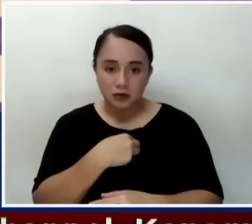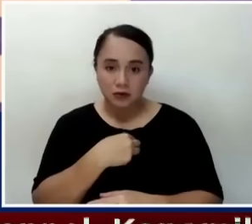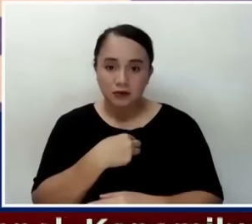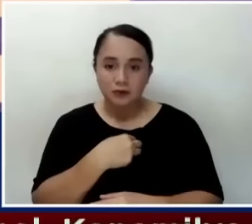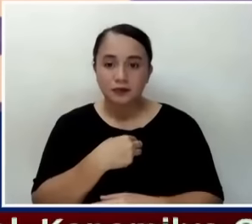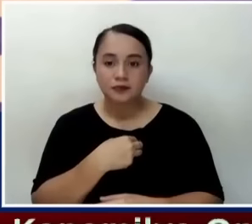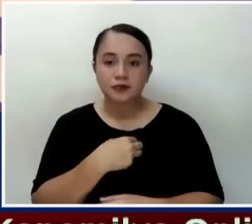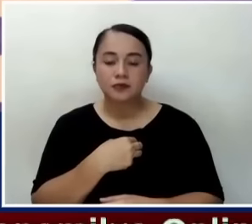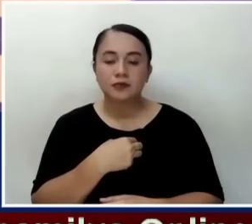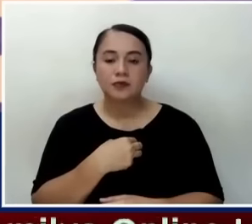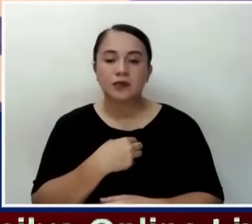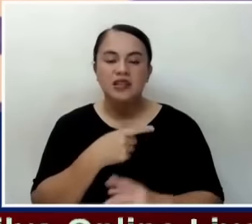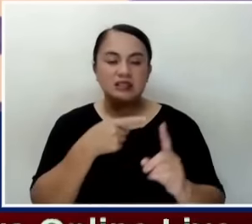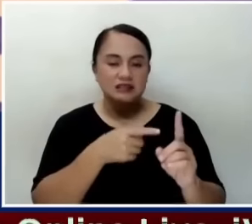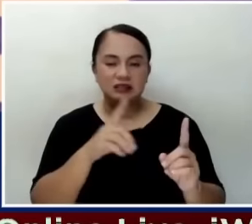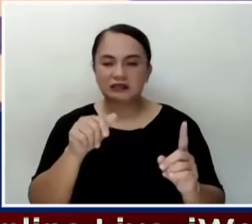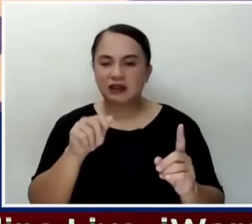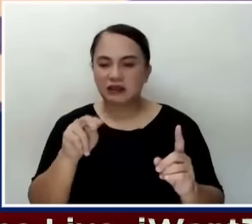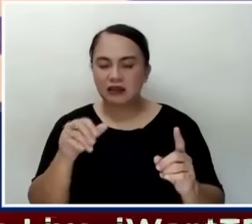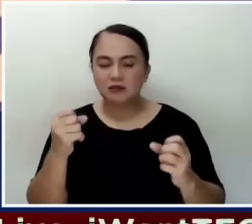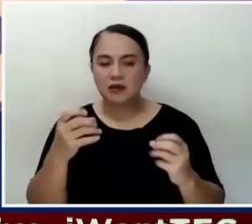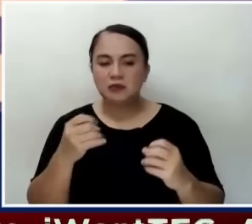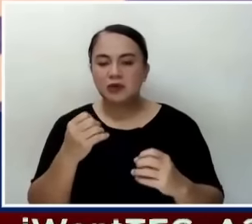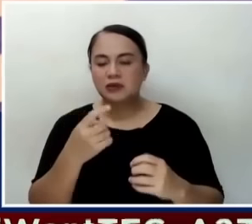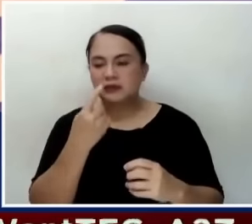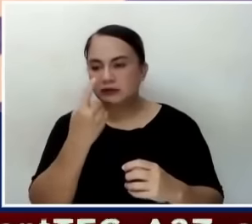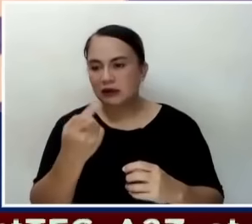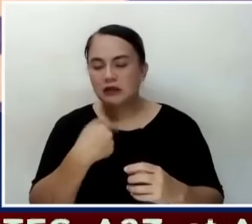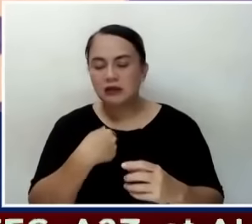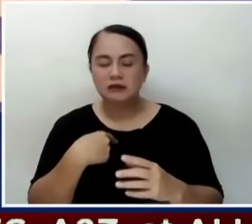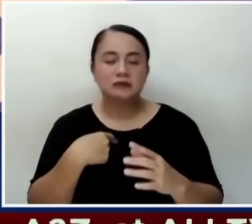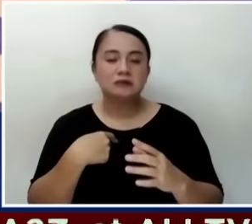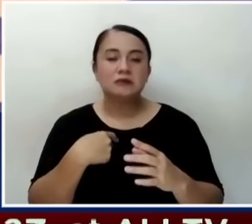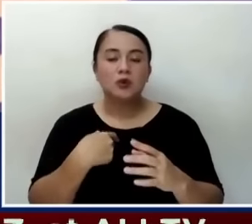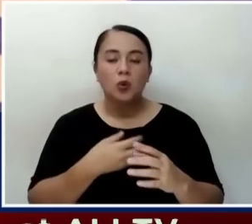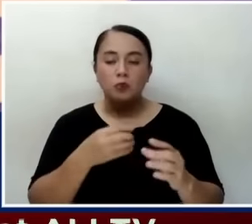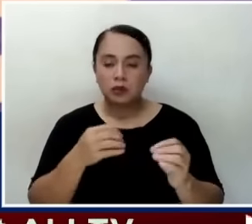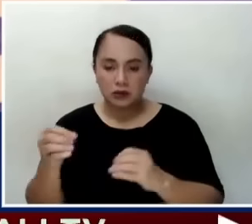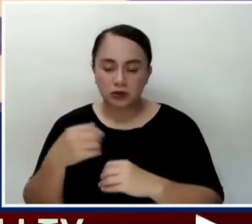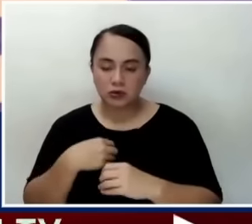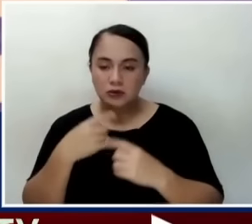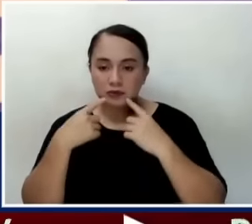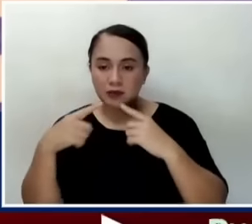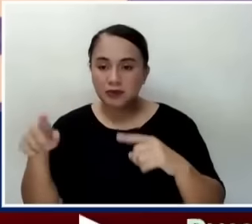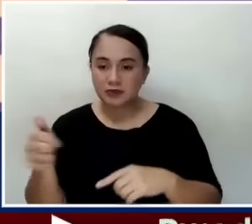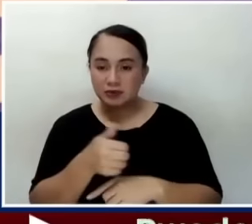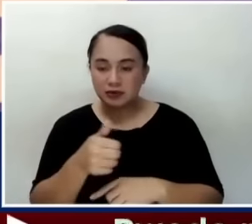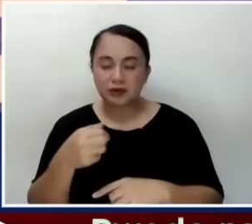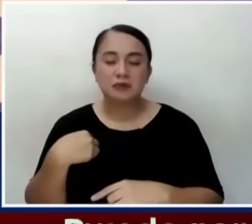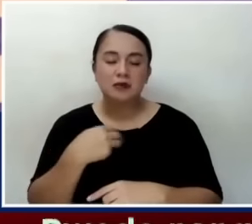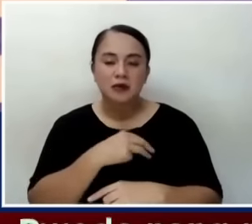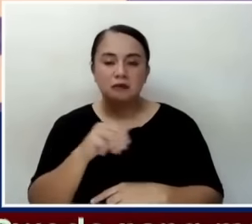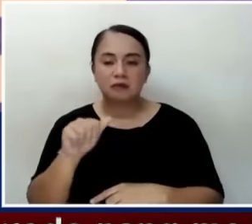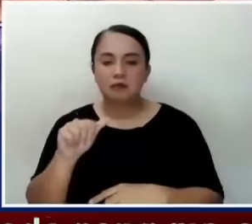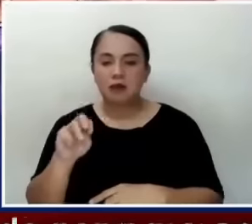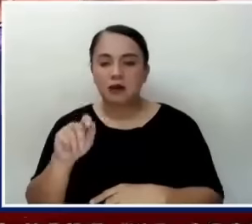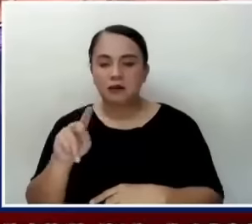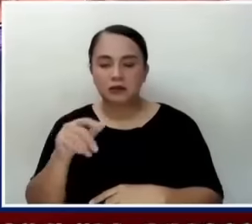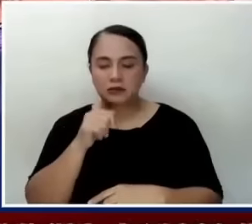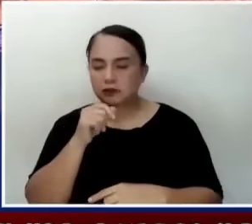Isa lamang si Danny sa maraming single operator ng public utility jeepney na miyembro ng grupong manibela na hindi sumali sa